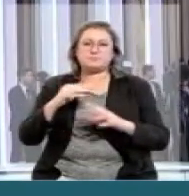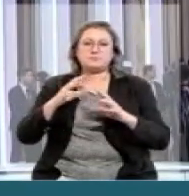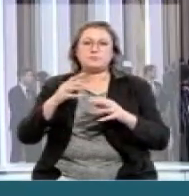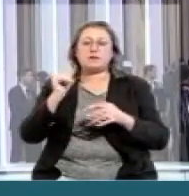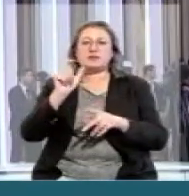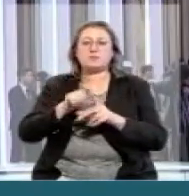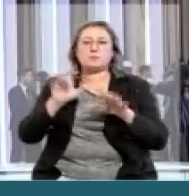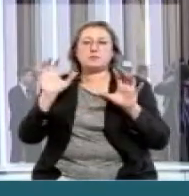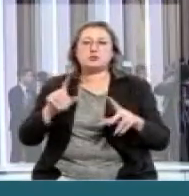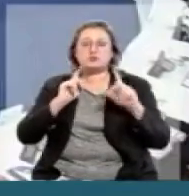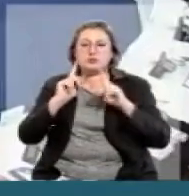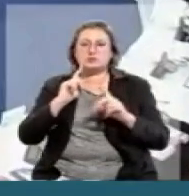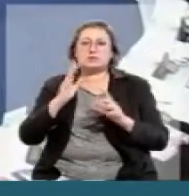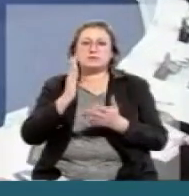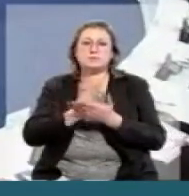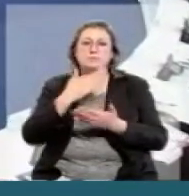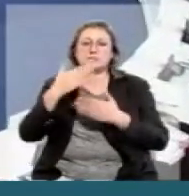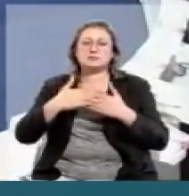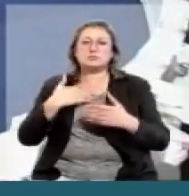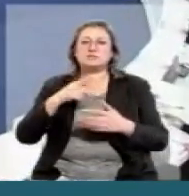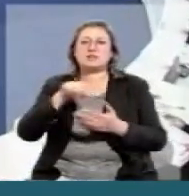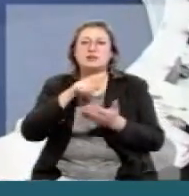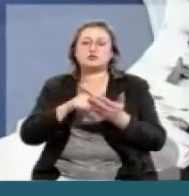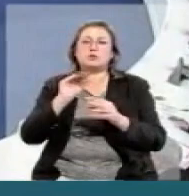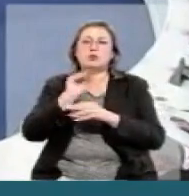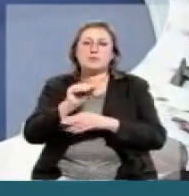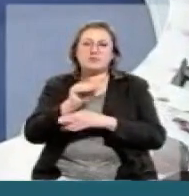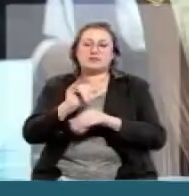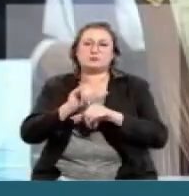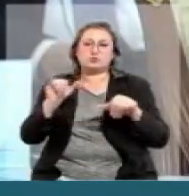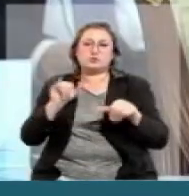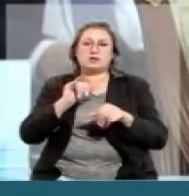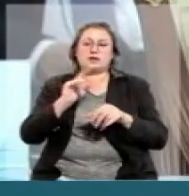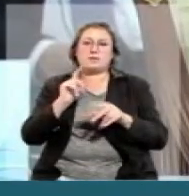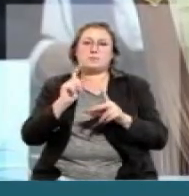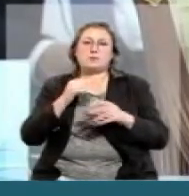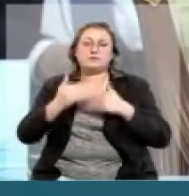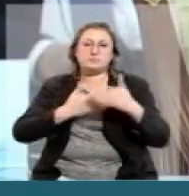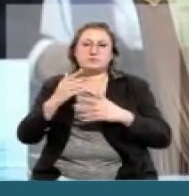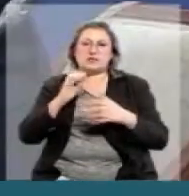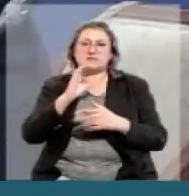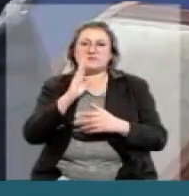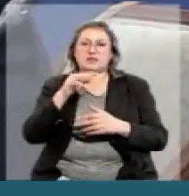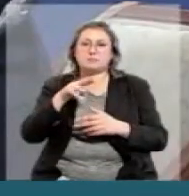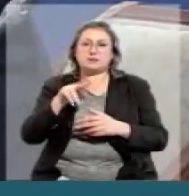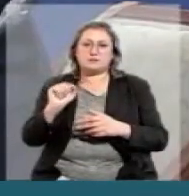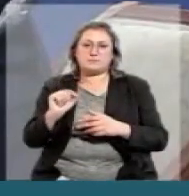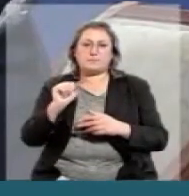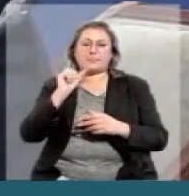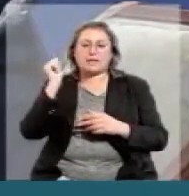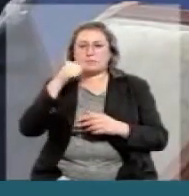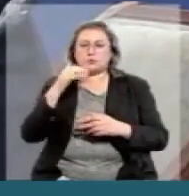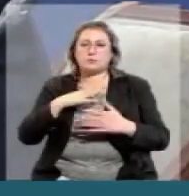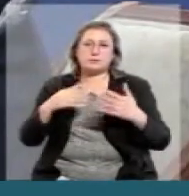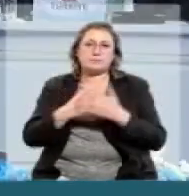качестве председателя совещания ставит перед собой задачу наращивать усилия по дальнейшему продвижению процесса в рамках СВМДА. В прошлом году